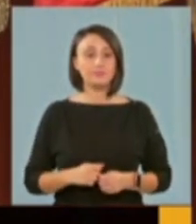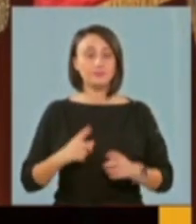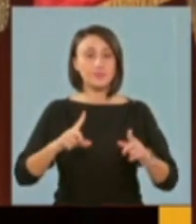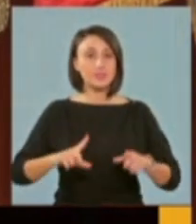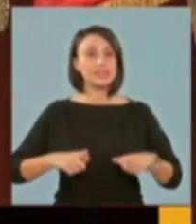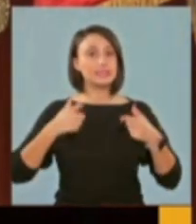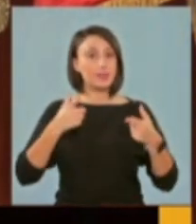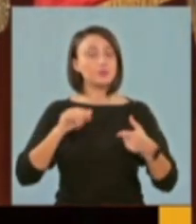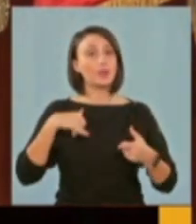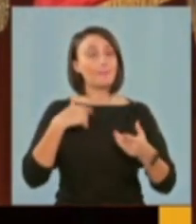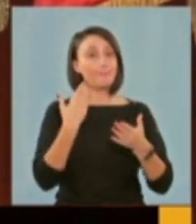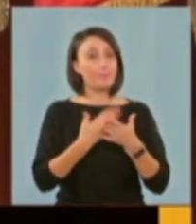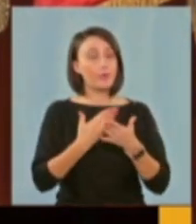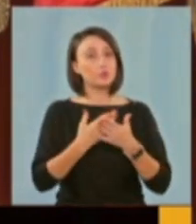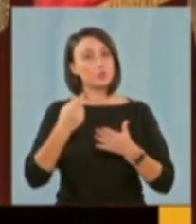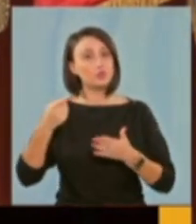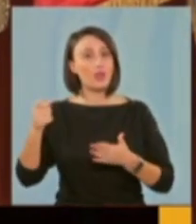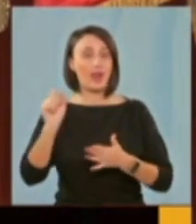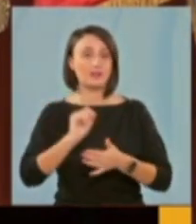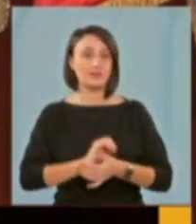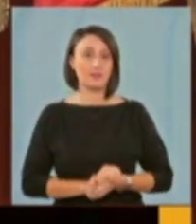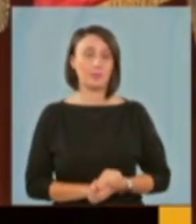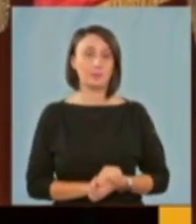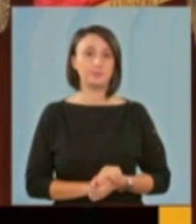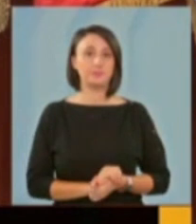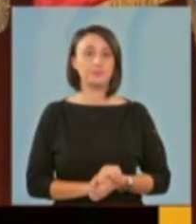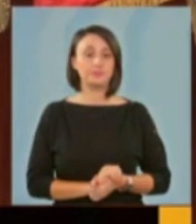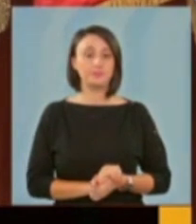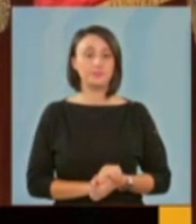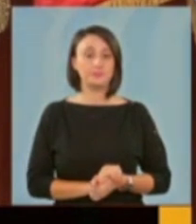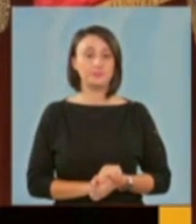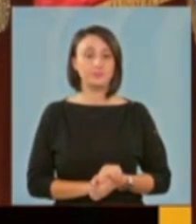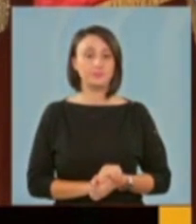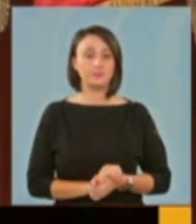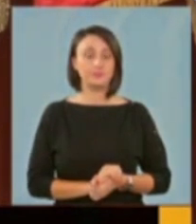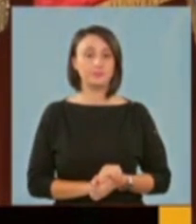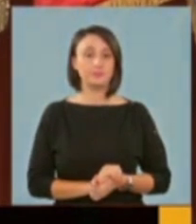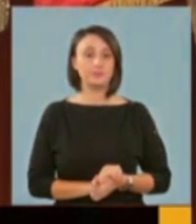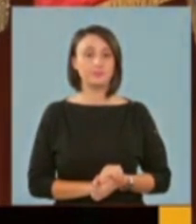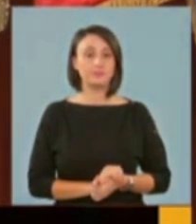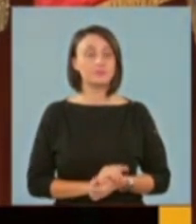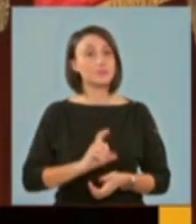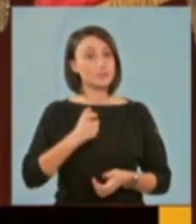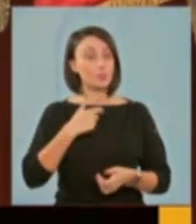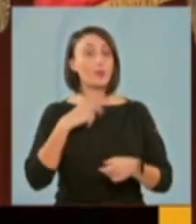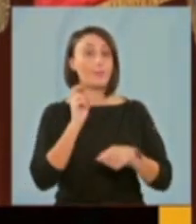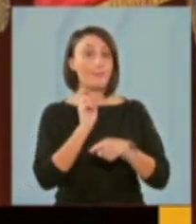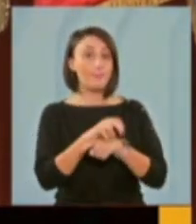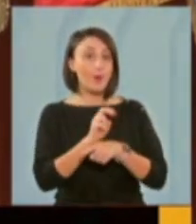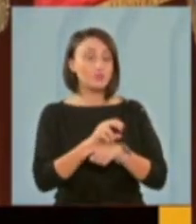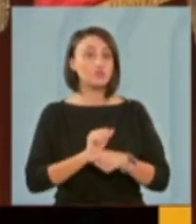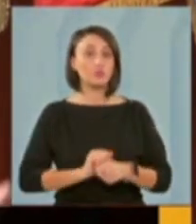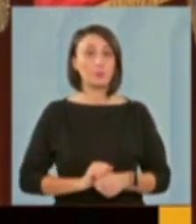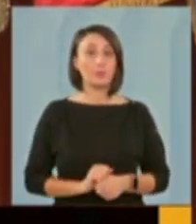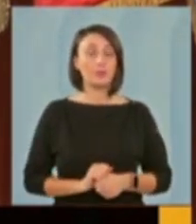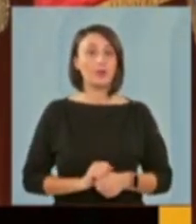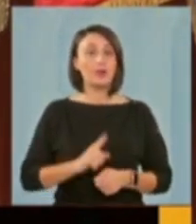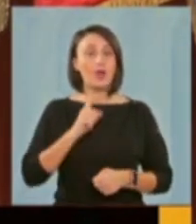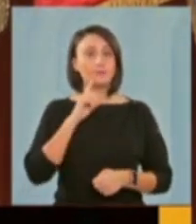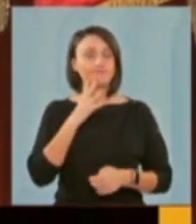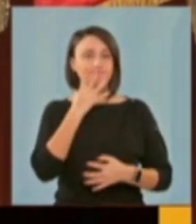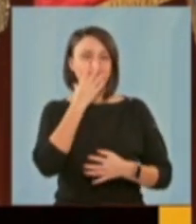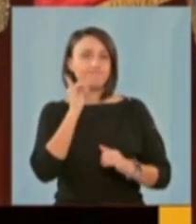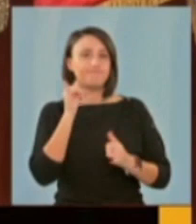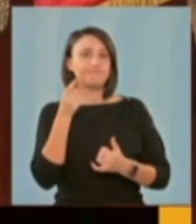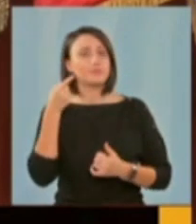trăim și pentru ceilalți. Să putem să participăm la drama